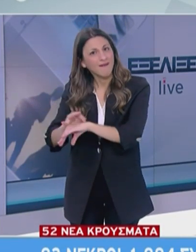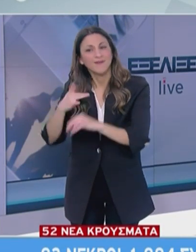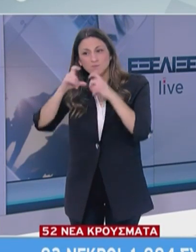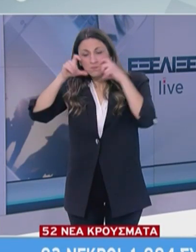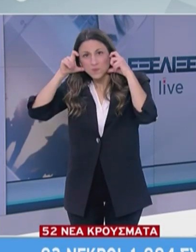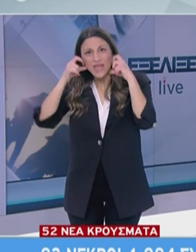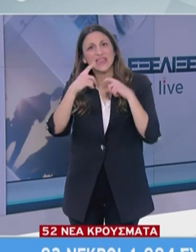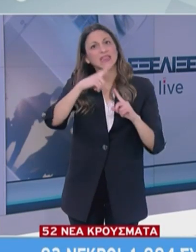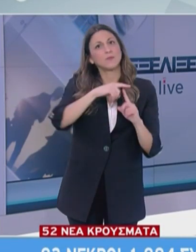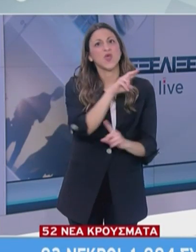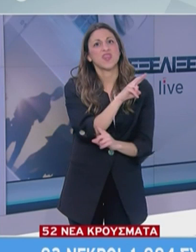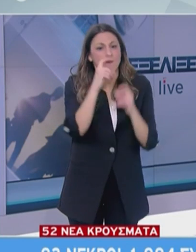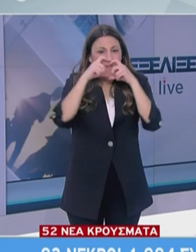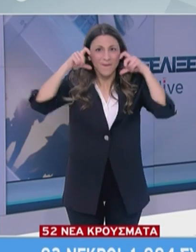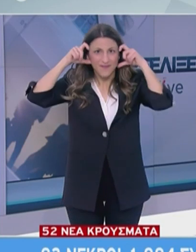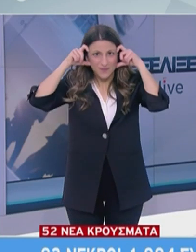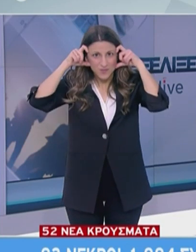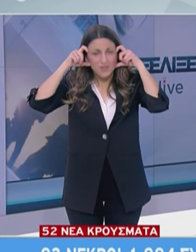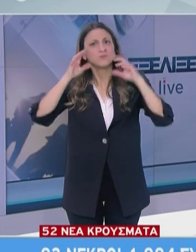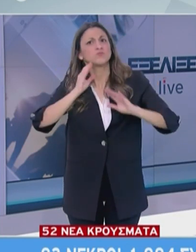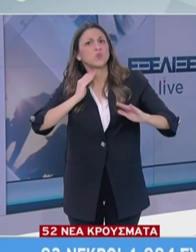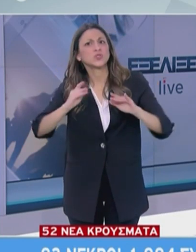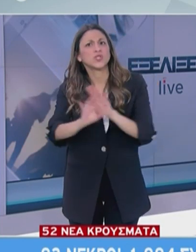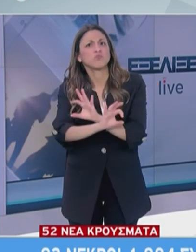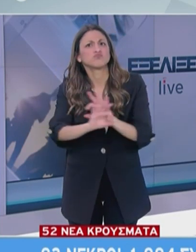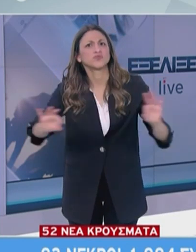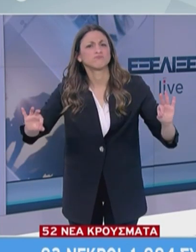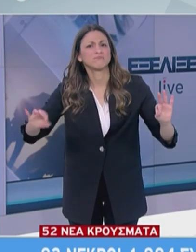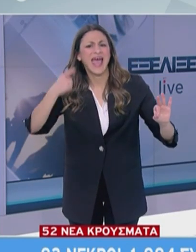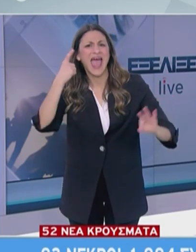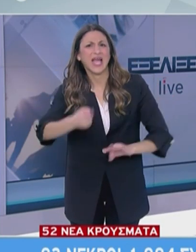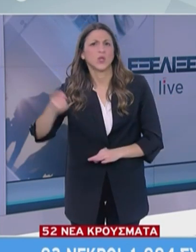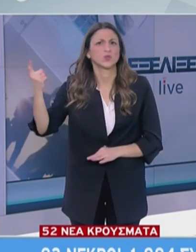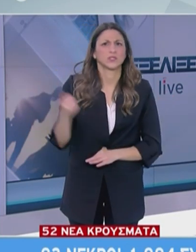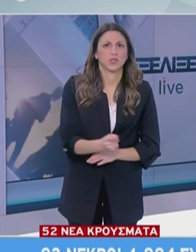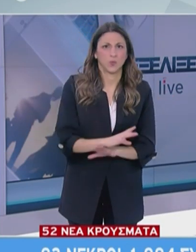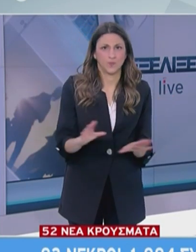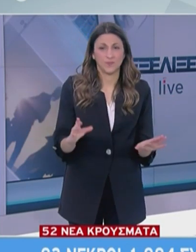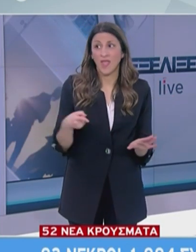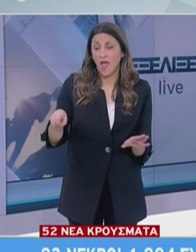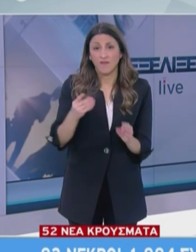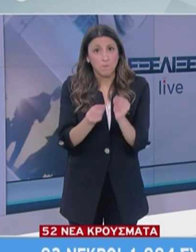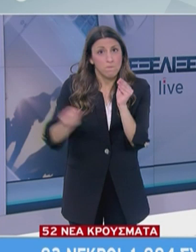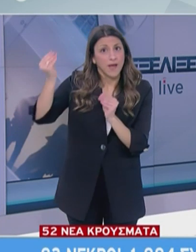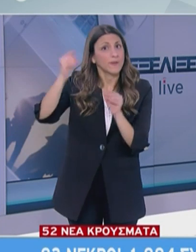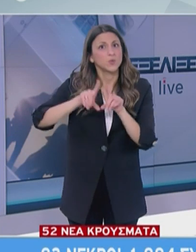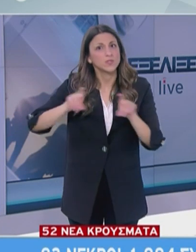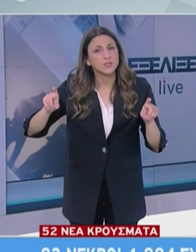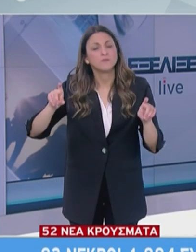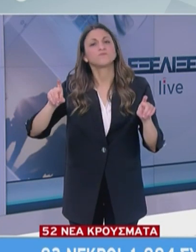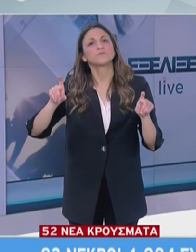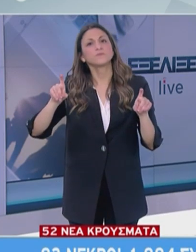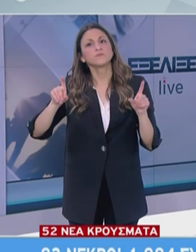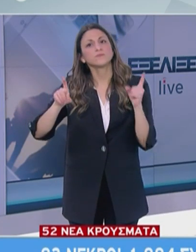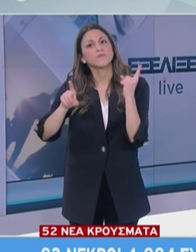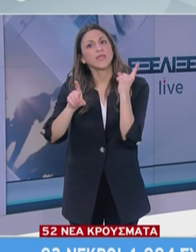εγώ FFP2. Έτσι, αυτή είναι η προστασία μας. Μάλιστα, χρησιμοποιούν εκεί και την έξτρα προφύλαξη. Το να έχουν ένα